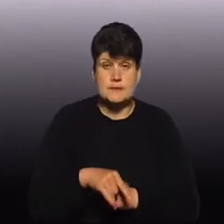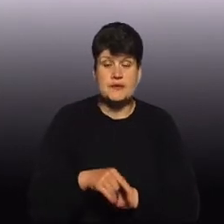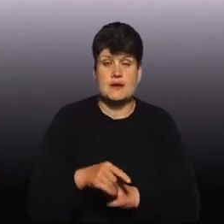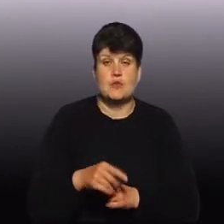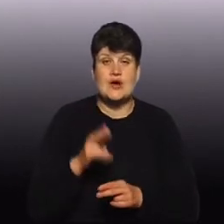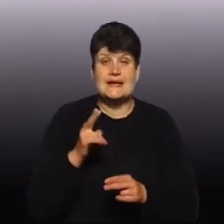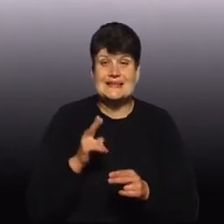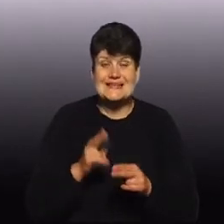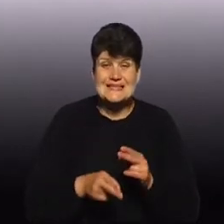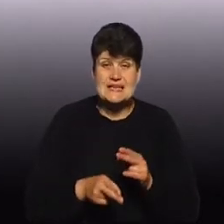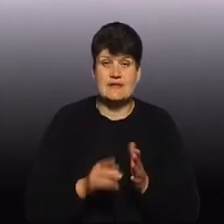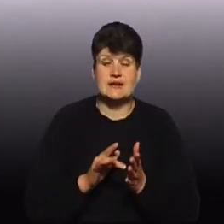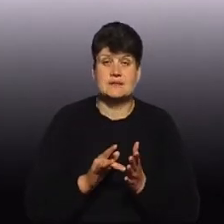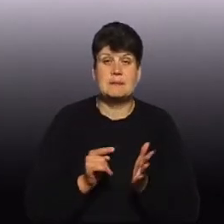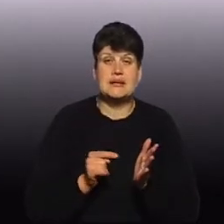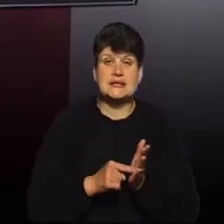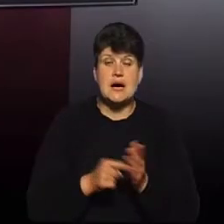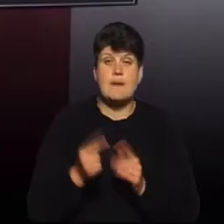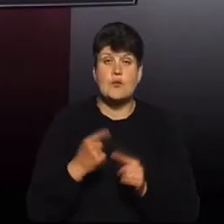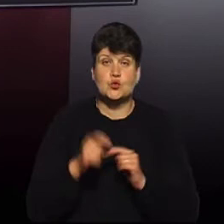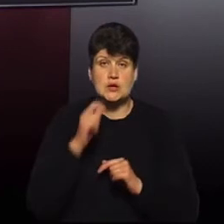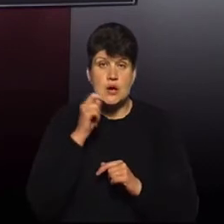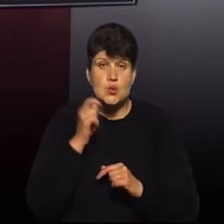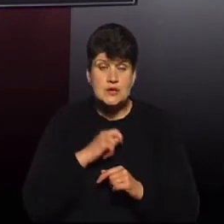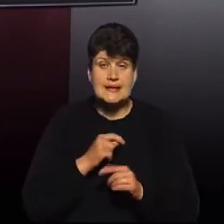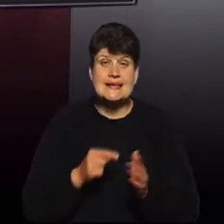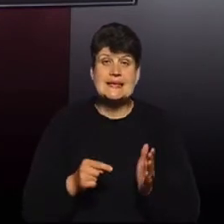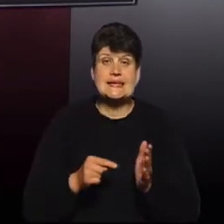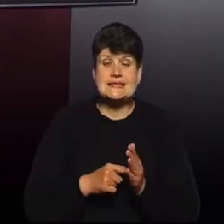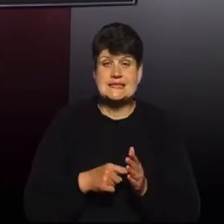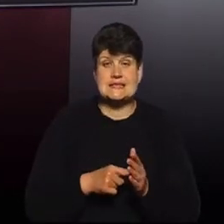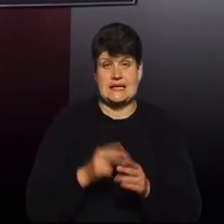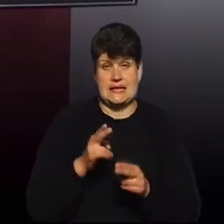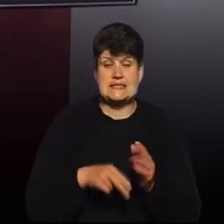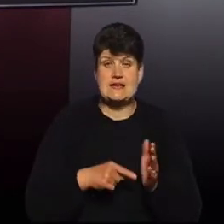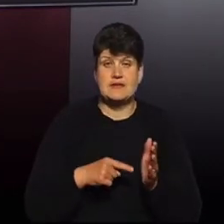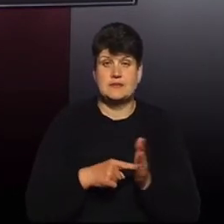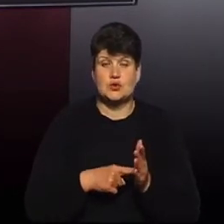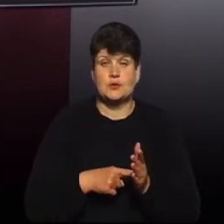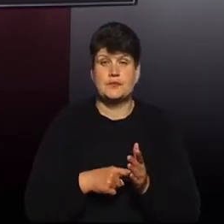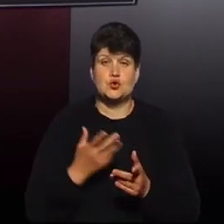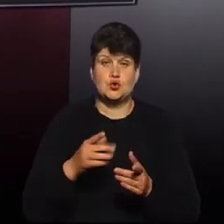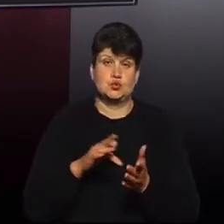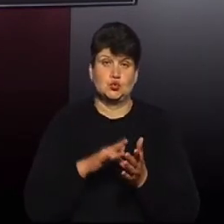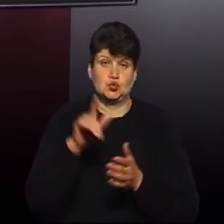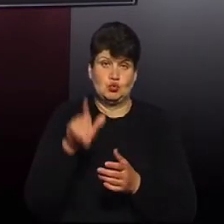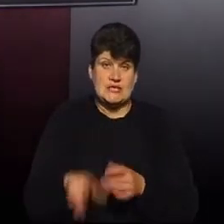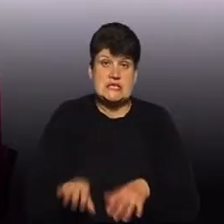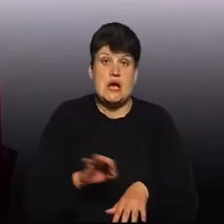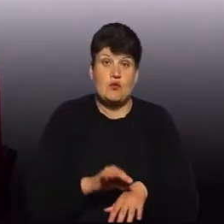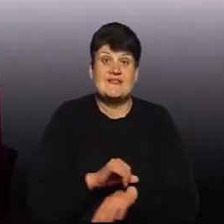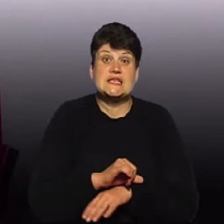туриста повернути на Україну. І кінцева мета якраз і є, якщо турист захворів, не дай Бог, за кордоном, то